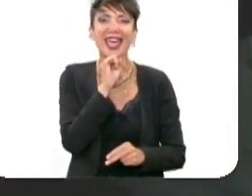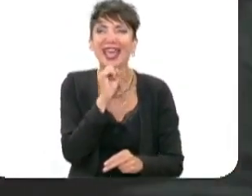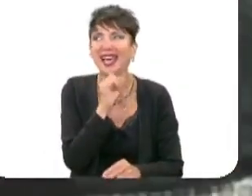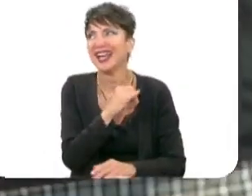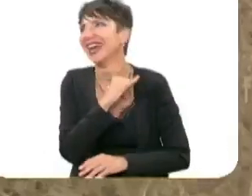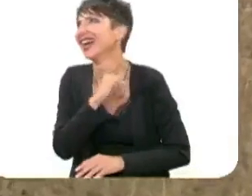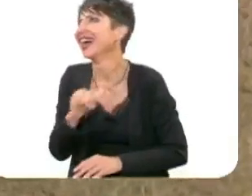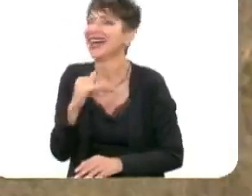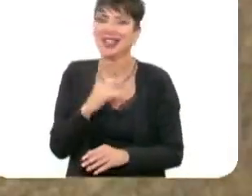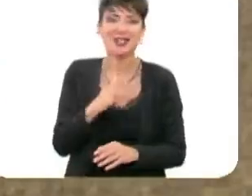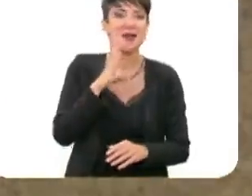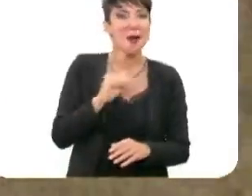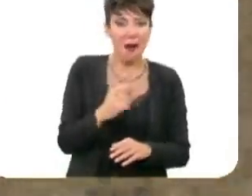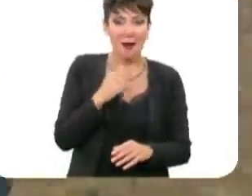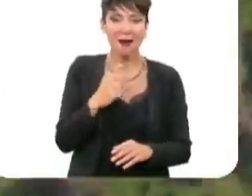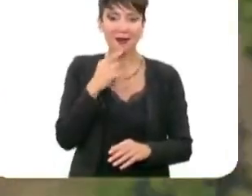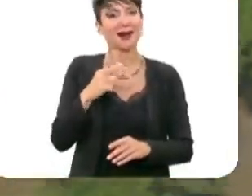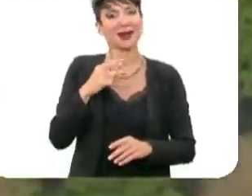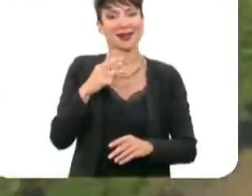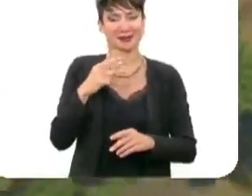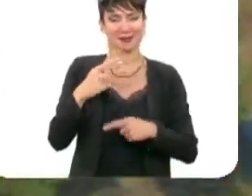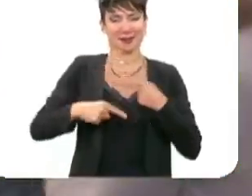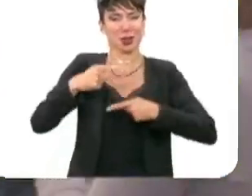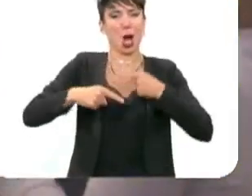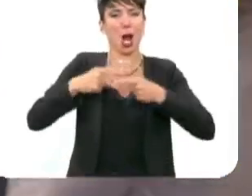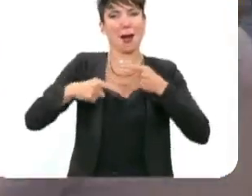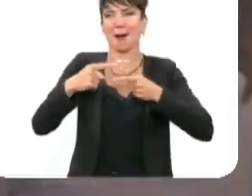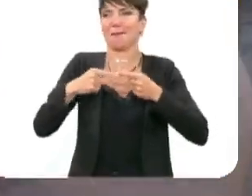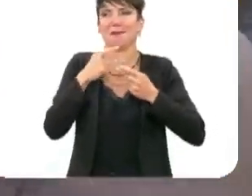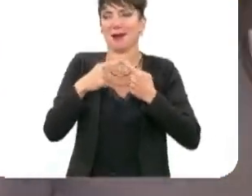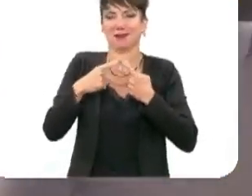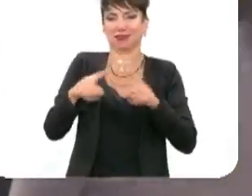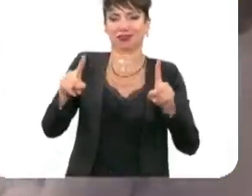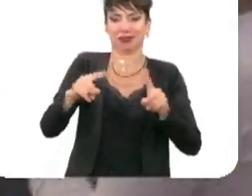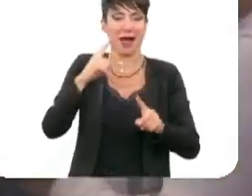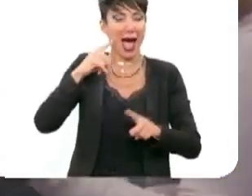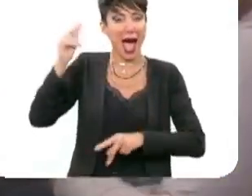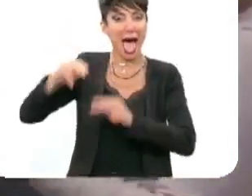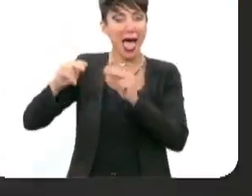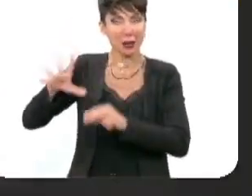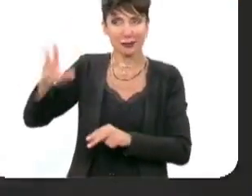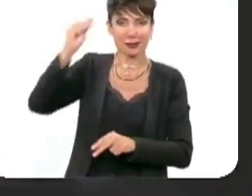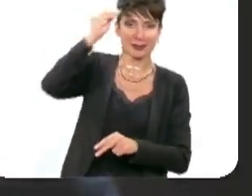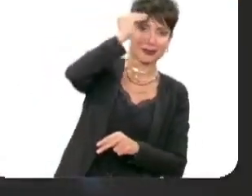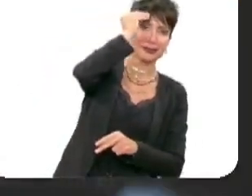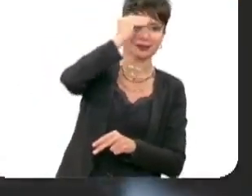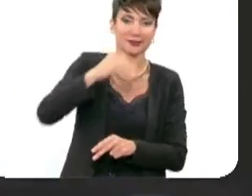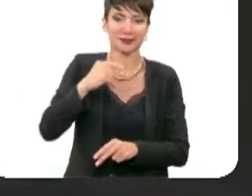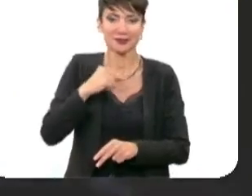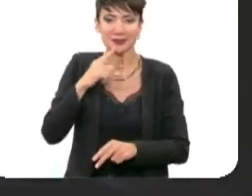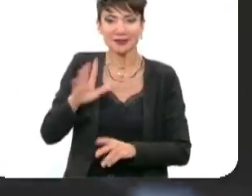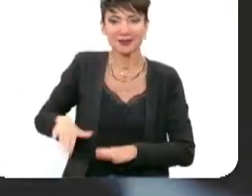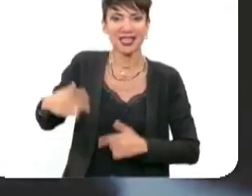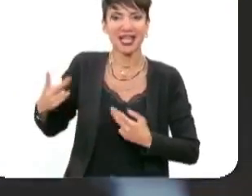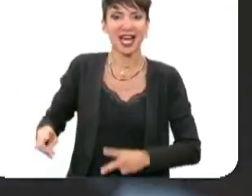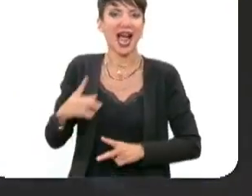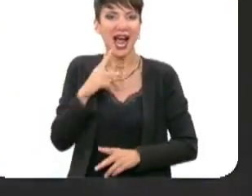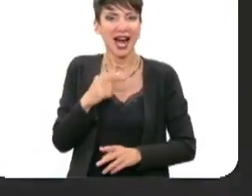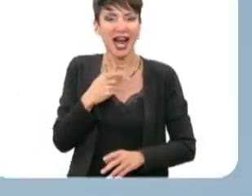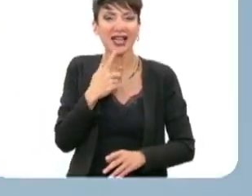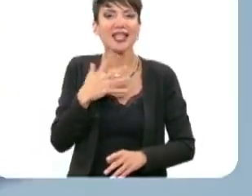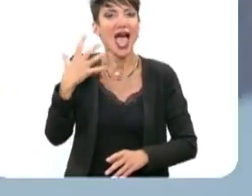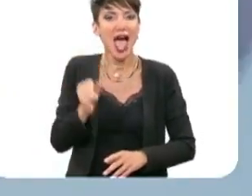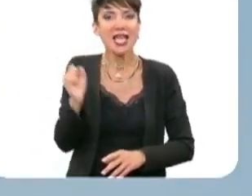ριζοσπαστικού ντολμαδίστικου συνασπισμού. Οι εκλογές αποτέλεσαν έμπνευση για τις viral γιαγιάδες της Κρήτης που έφτιαξαν μέχρι και